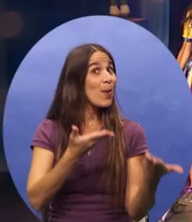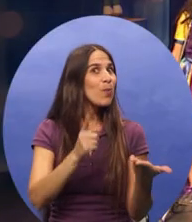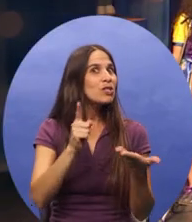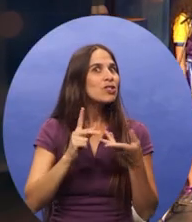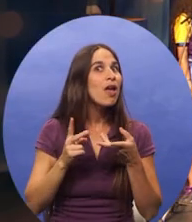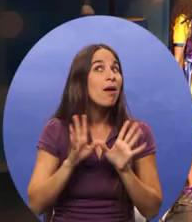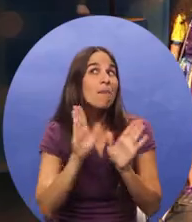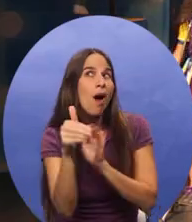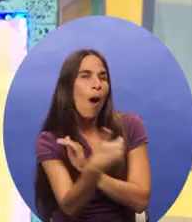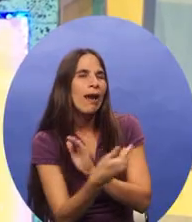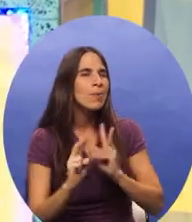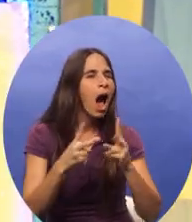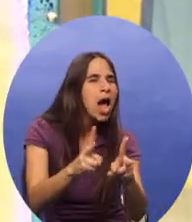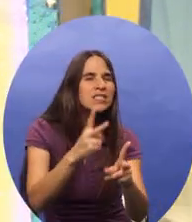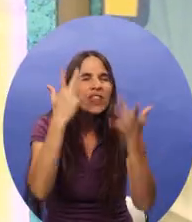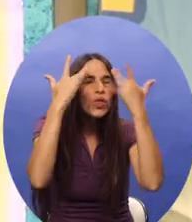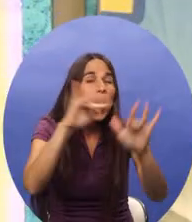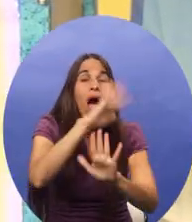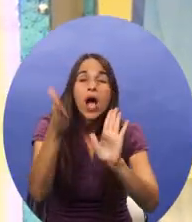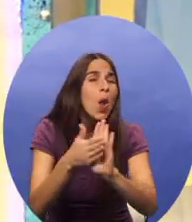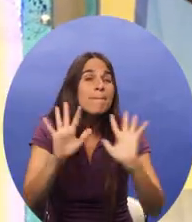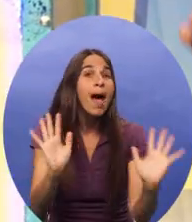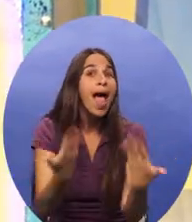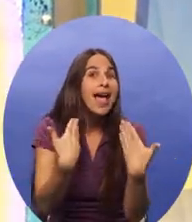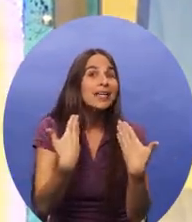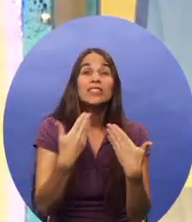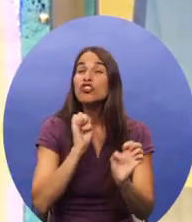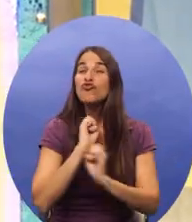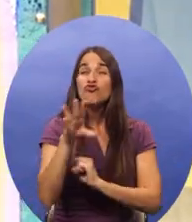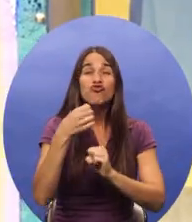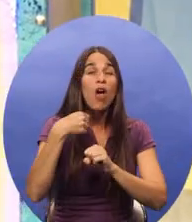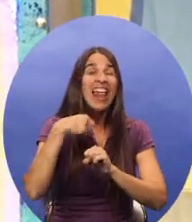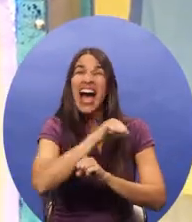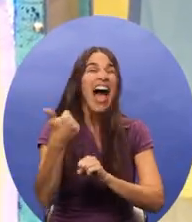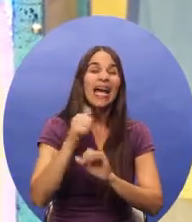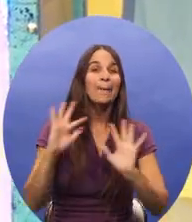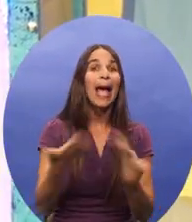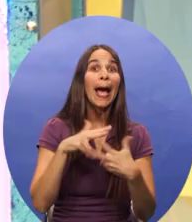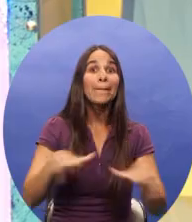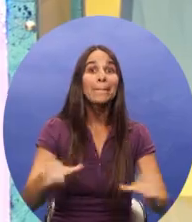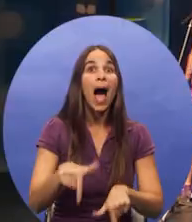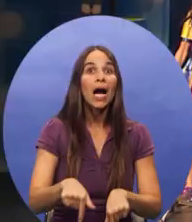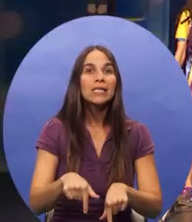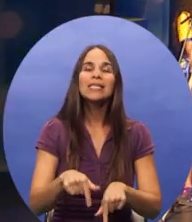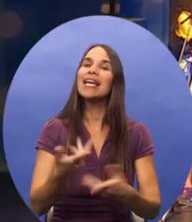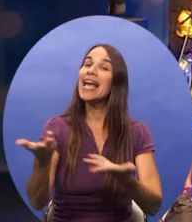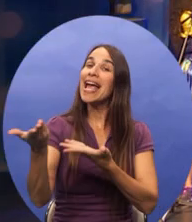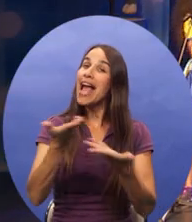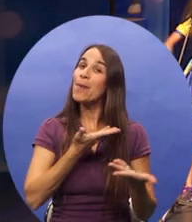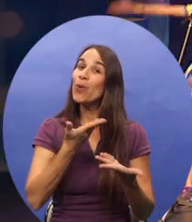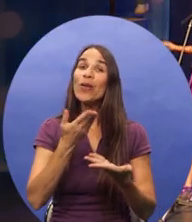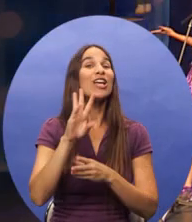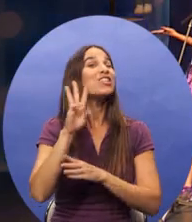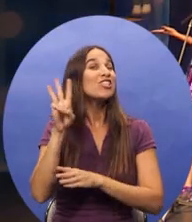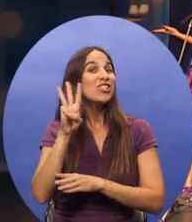את זה שרץ מאחורי הקלעים ודואג להכל במהירות הבזק, השליח הכי מהיר בארץ. קבלו את